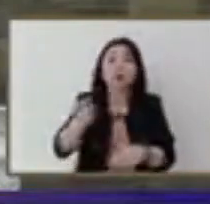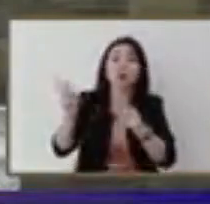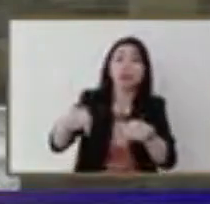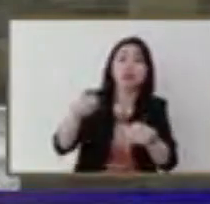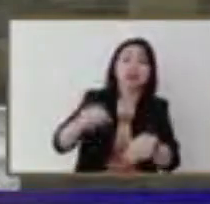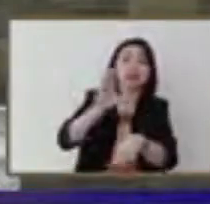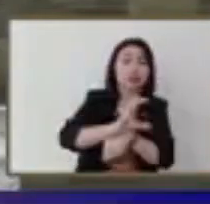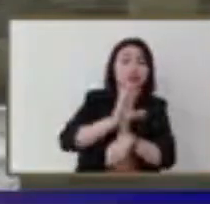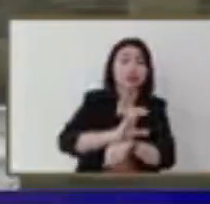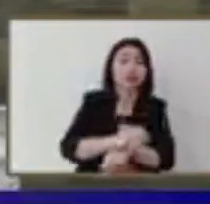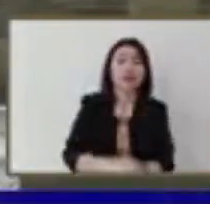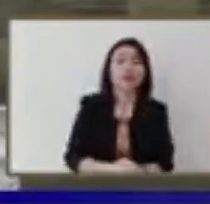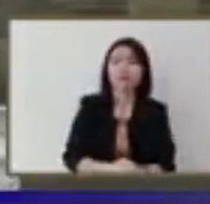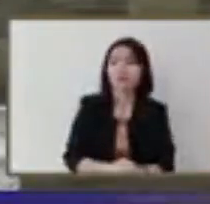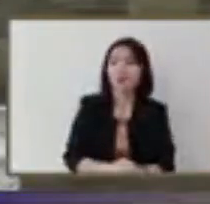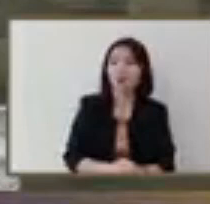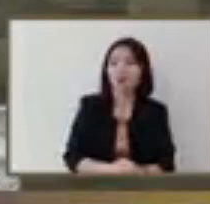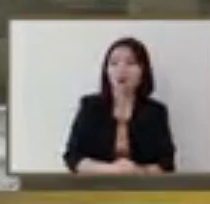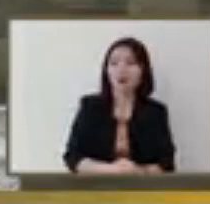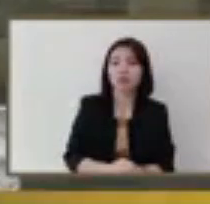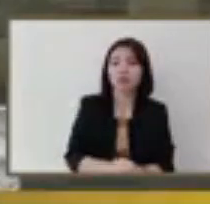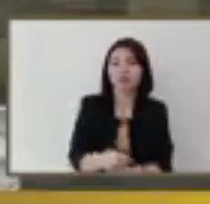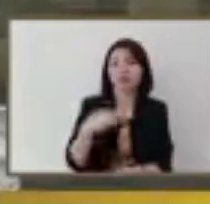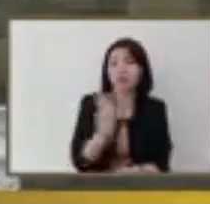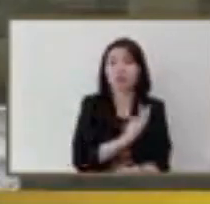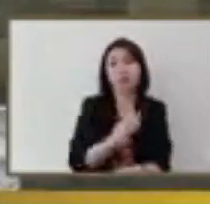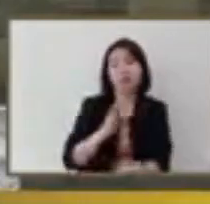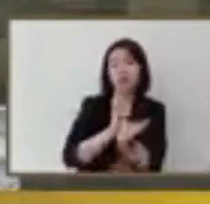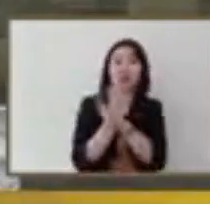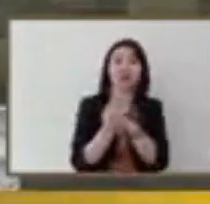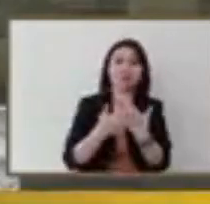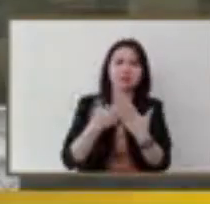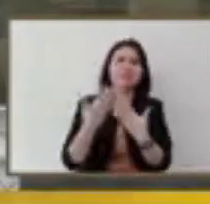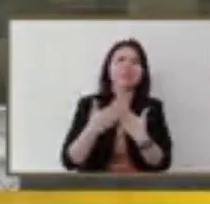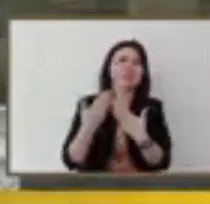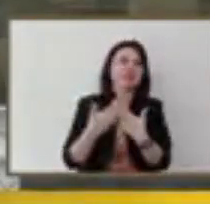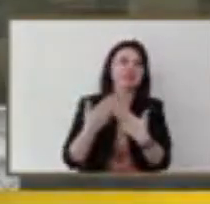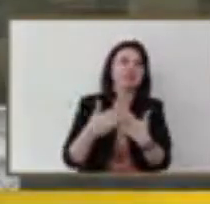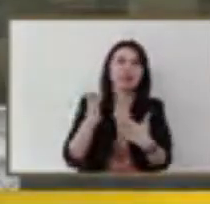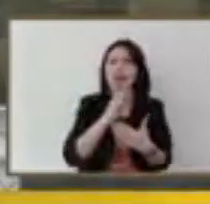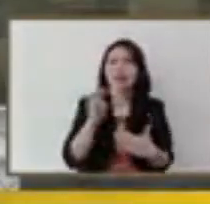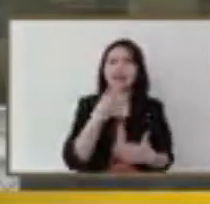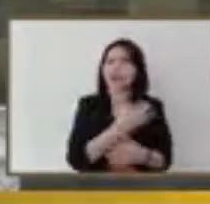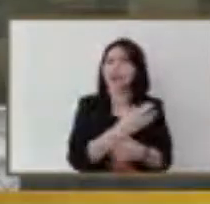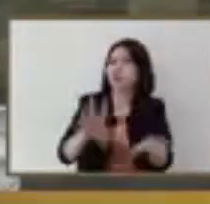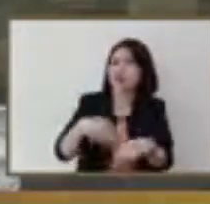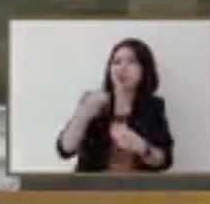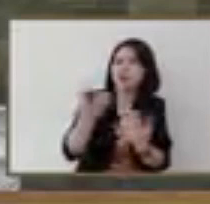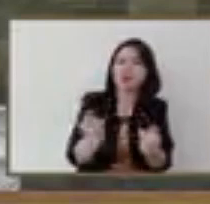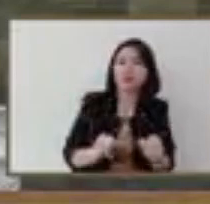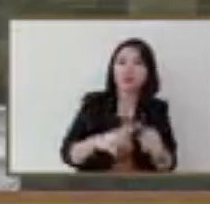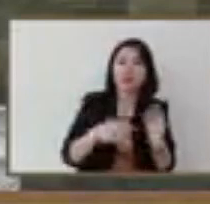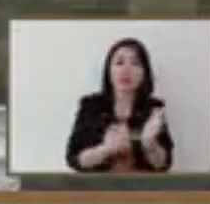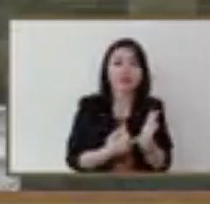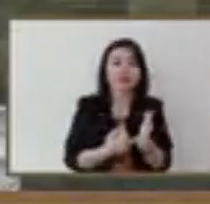kayo ng inyong mga magulang. Easy-easy kayo. If you are going to take it for granted, you will